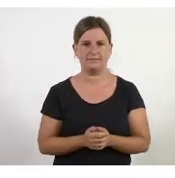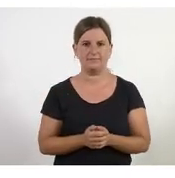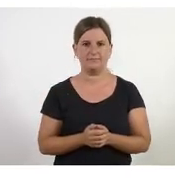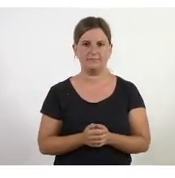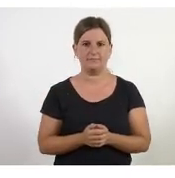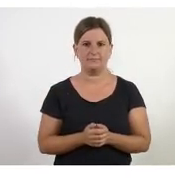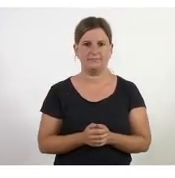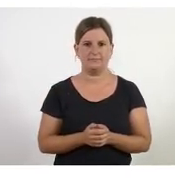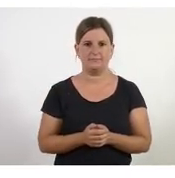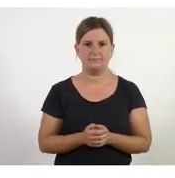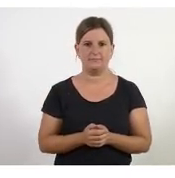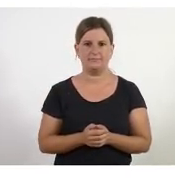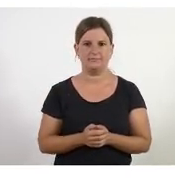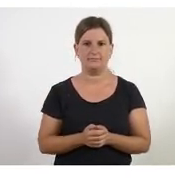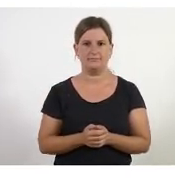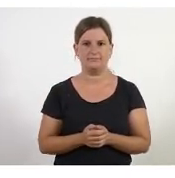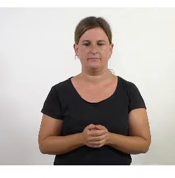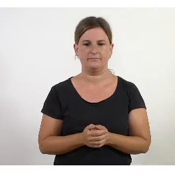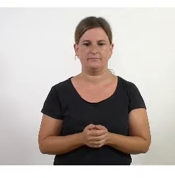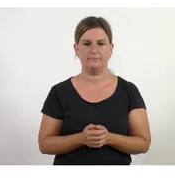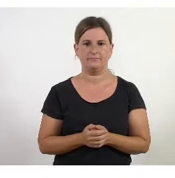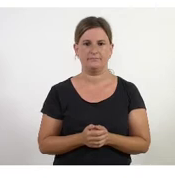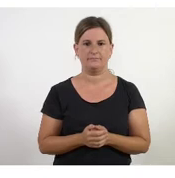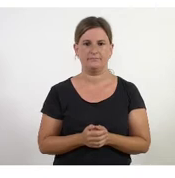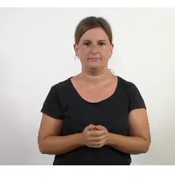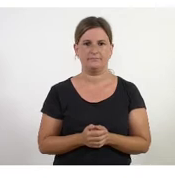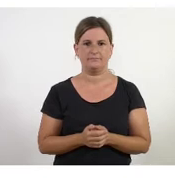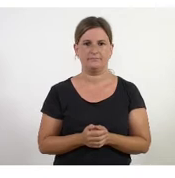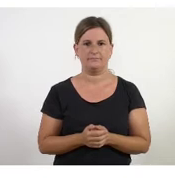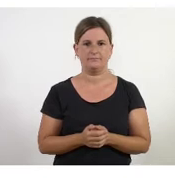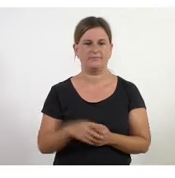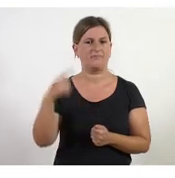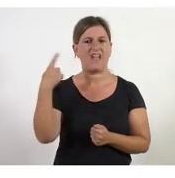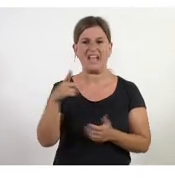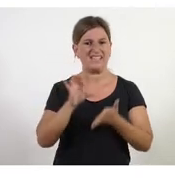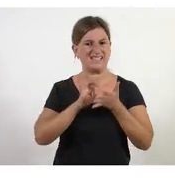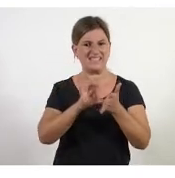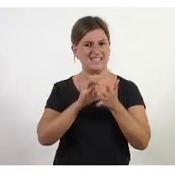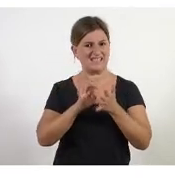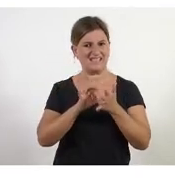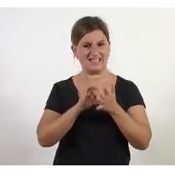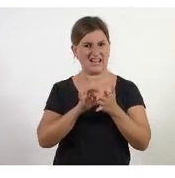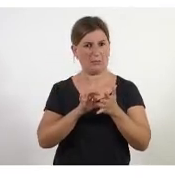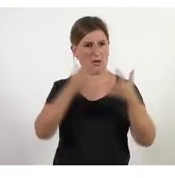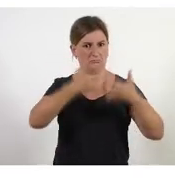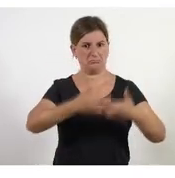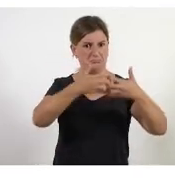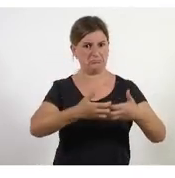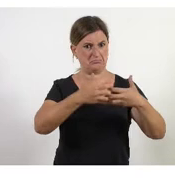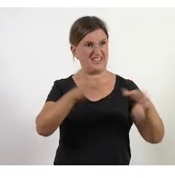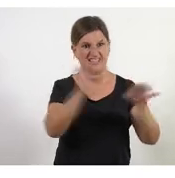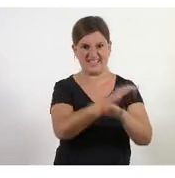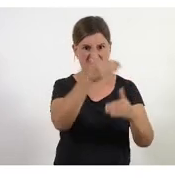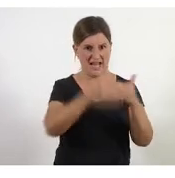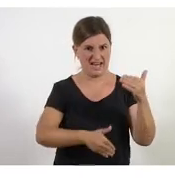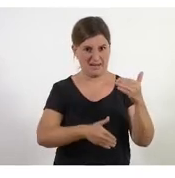Hi ha un nivell de servei totalment funcional, no està limitat en res. És un nivell que